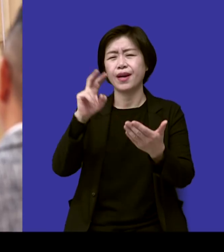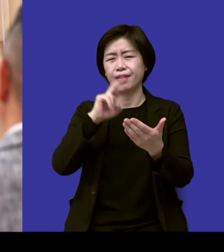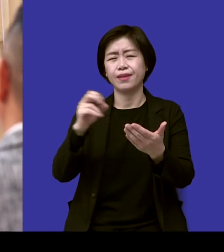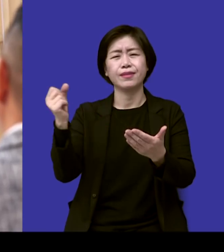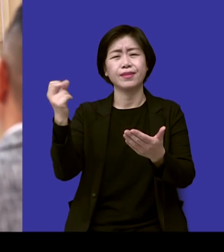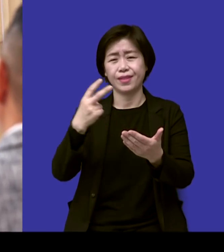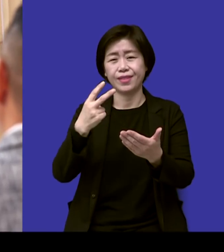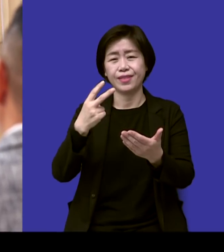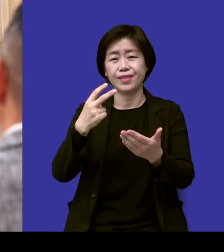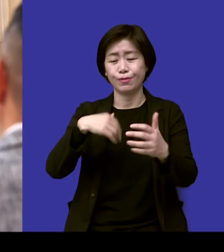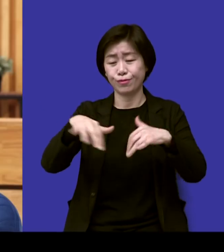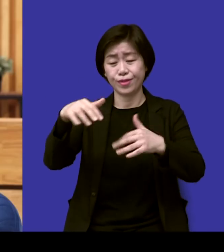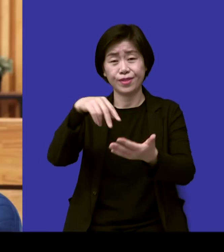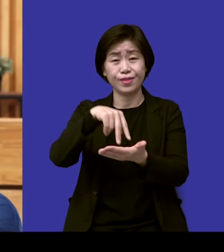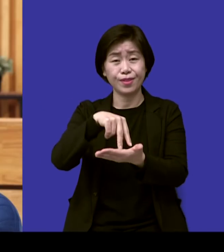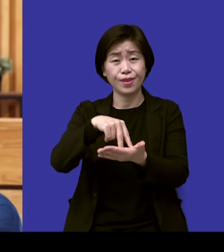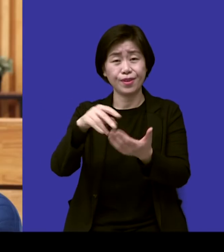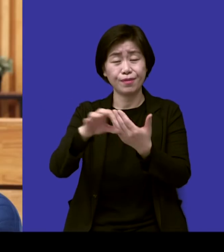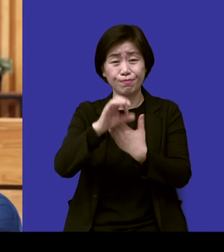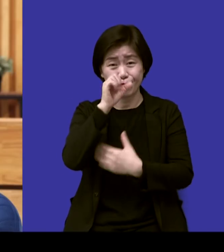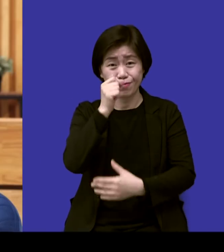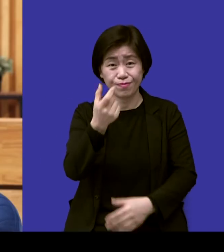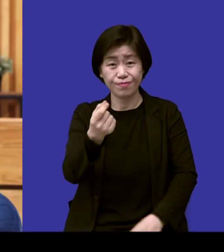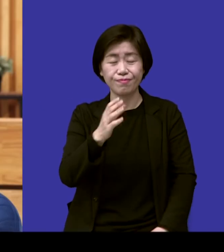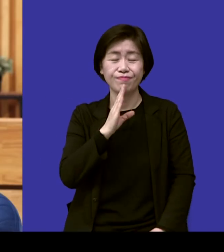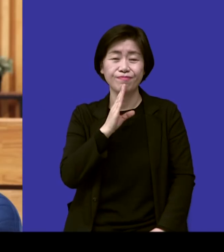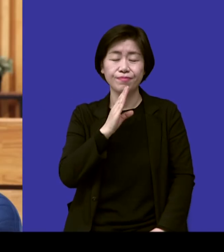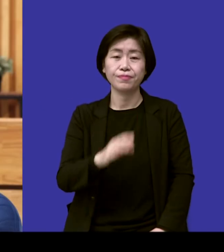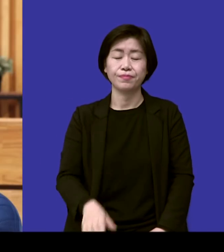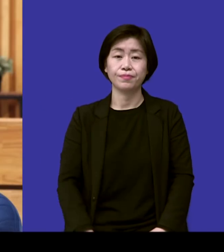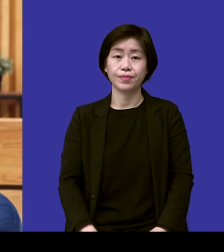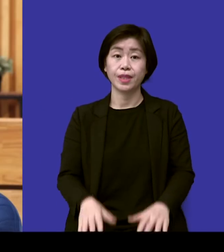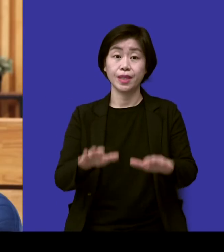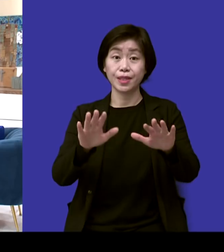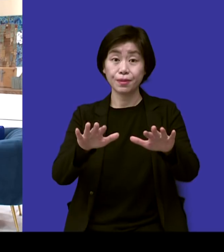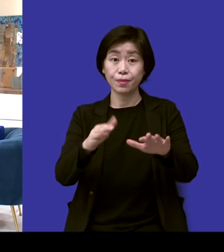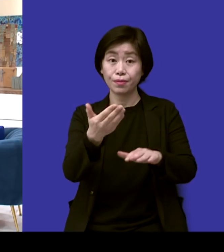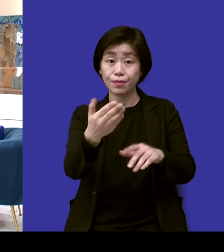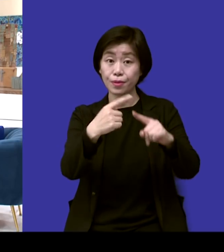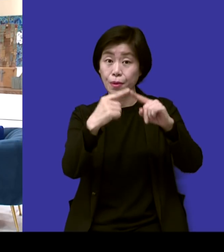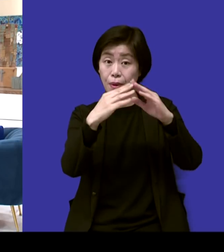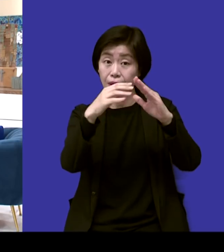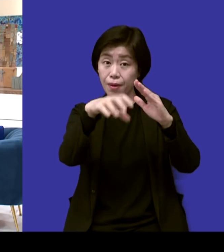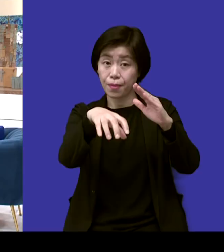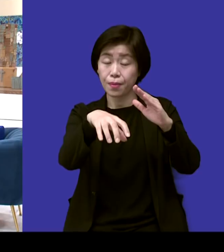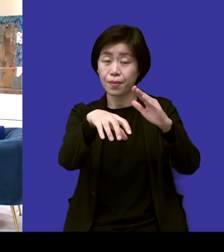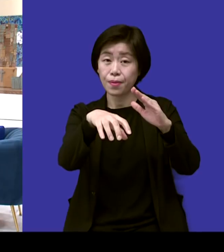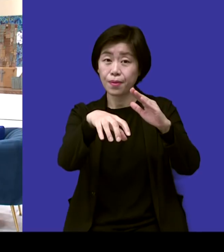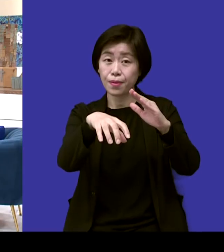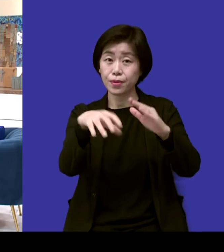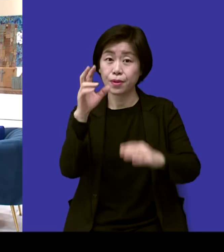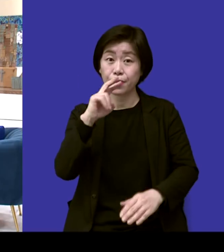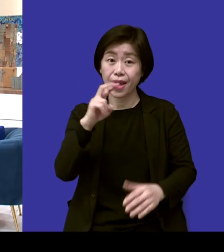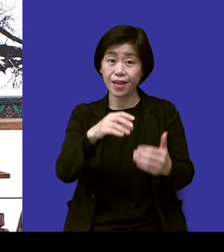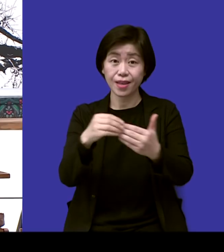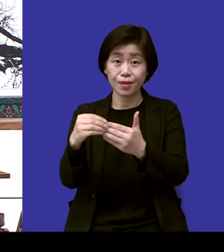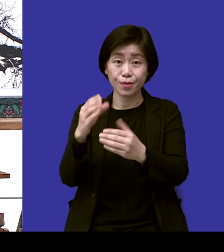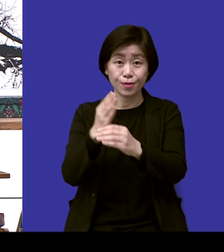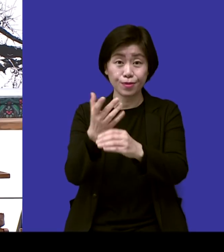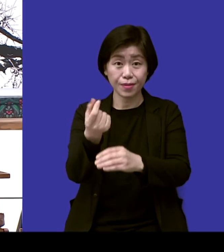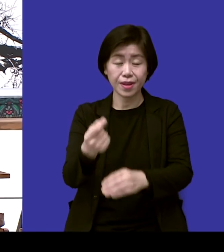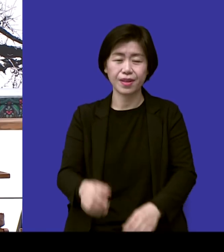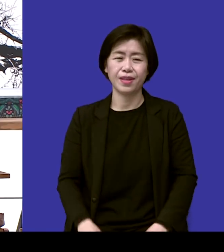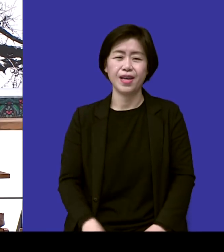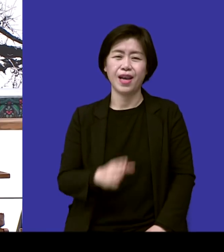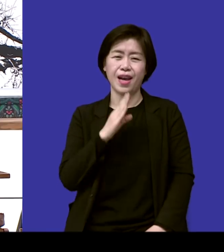말이죠. 지금은 그죠? 어렵죠. 지금 또 매운 교회에서 찬양 인도하고 있어요? 네, 저희가 개척교회거든요. 예. 12년 정도 됐어요. 예.